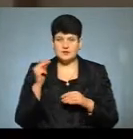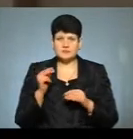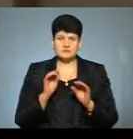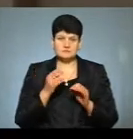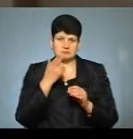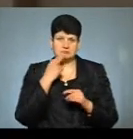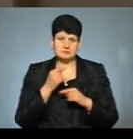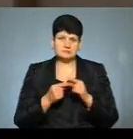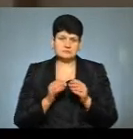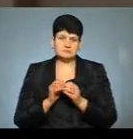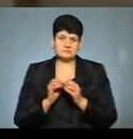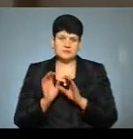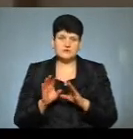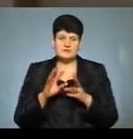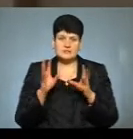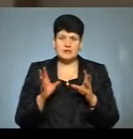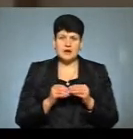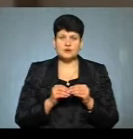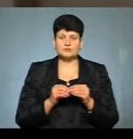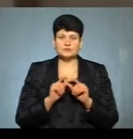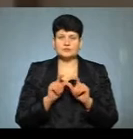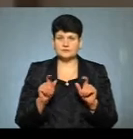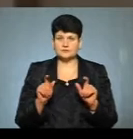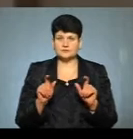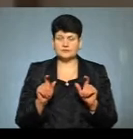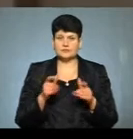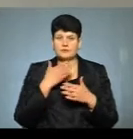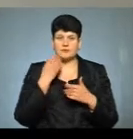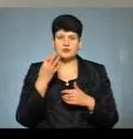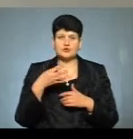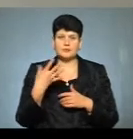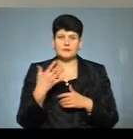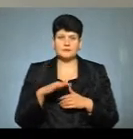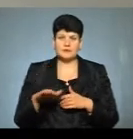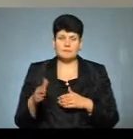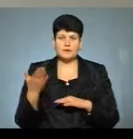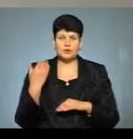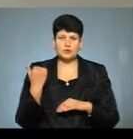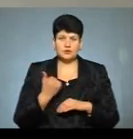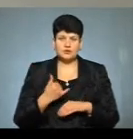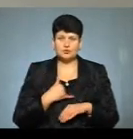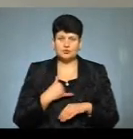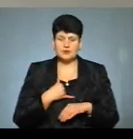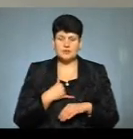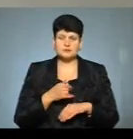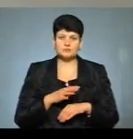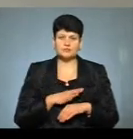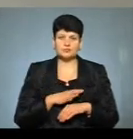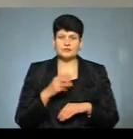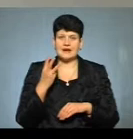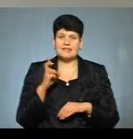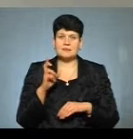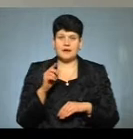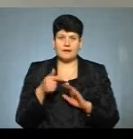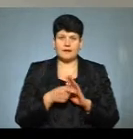режимі, в загальному по гімназії відсутні 45 учнів. Минулого тижня в нас на карантині був третій